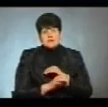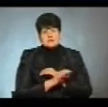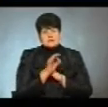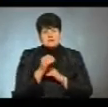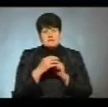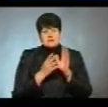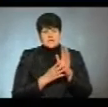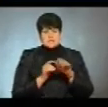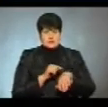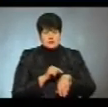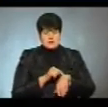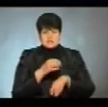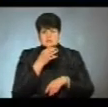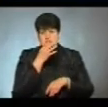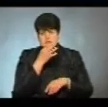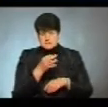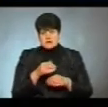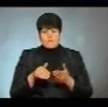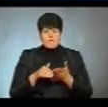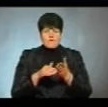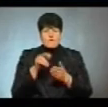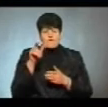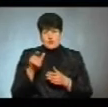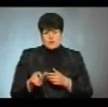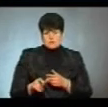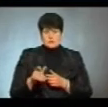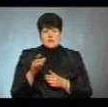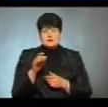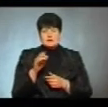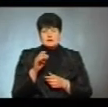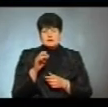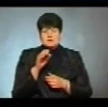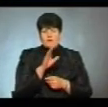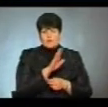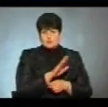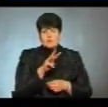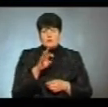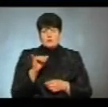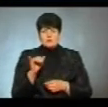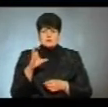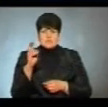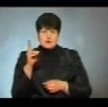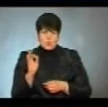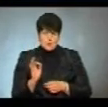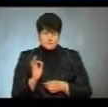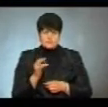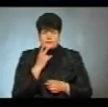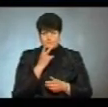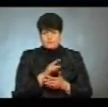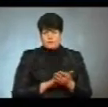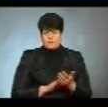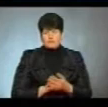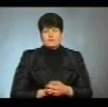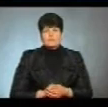годині, повідомив волонтер наказний отаман Тернопільського краєвого коша українського козацтва Володимир Мосейко. Подробиці у сюжеті Анжели